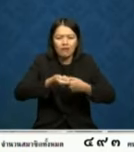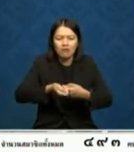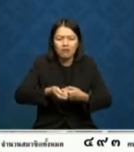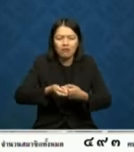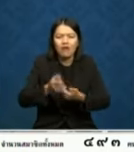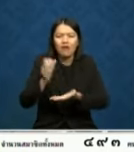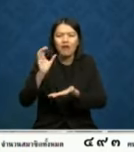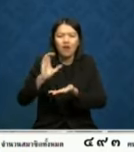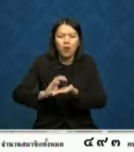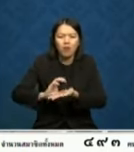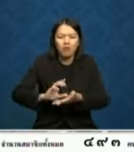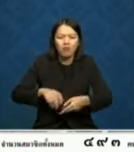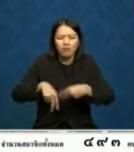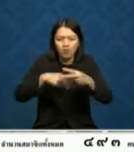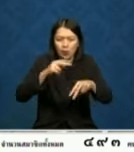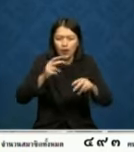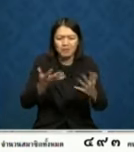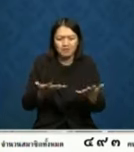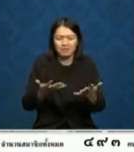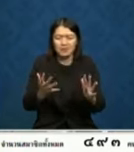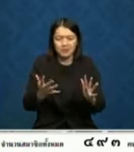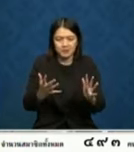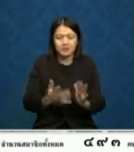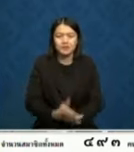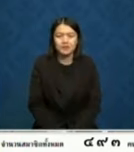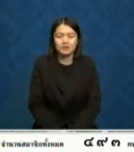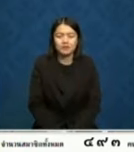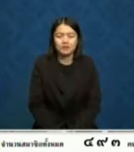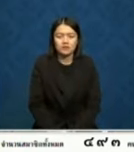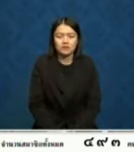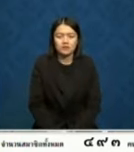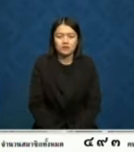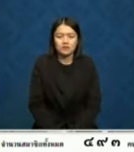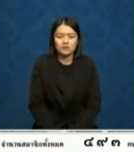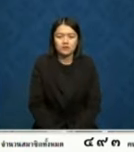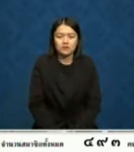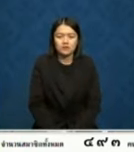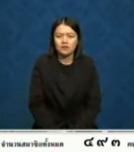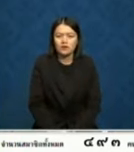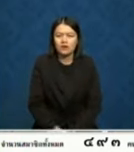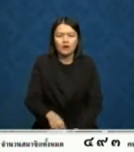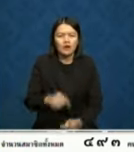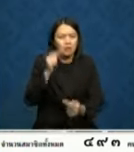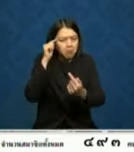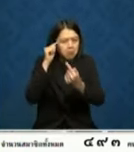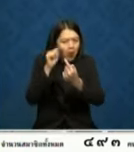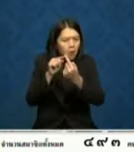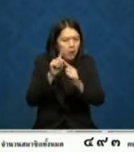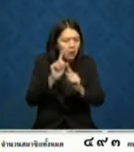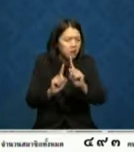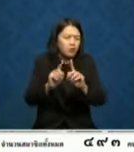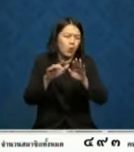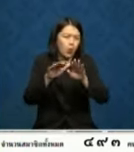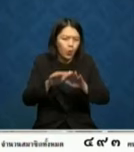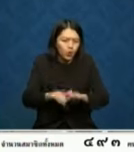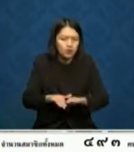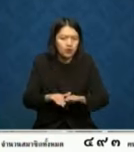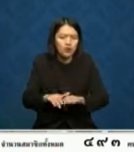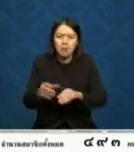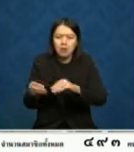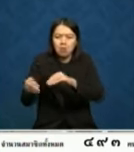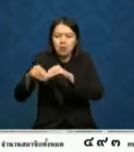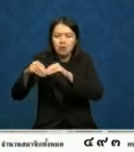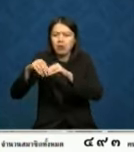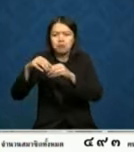งบประมาณที่จัดสรรมาดูแลเรื่องนี้อย่างชัดเจนมีหนำซ้ำตัวชี้วัดยังลดลงไปปรับเพิ่มเติมในส่วนที่ไม่เกี่ยว